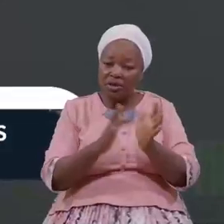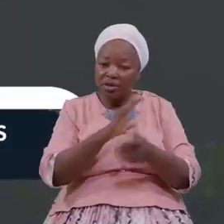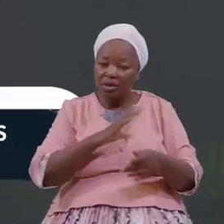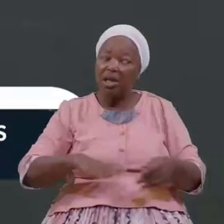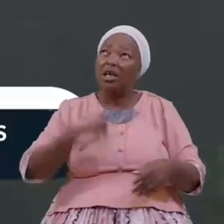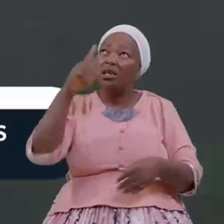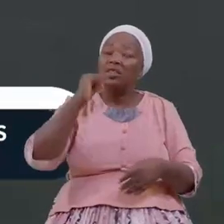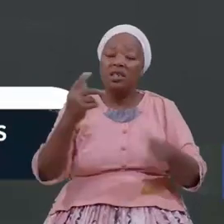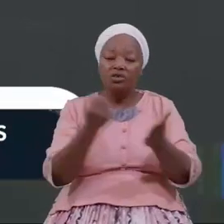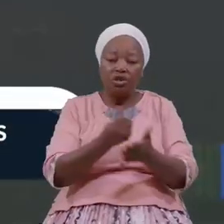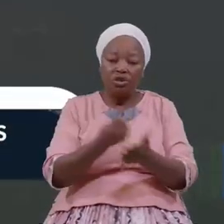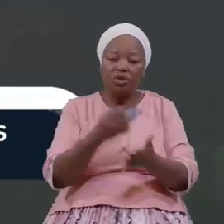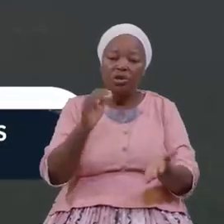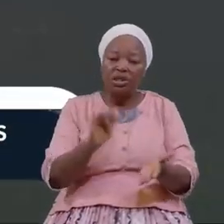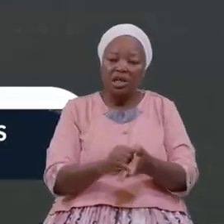trésor